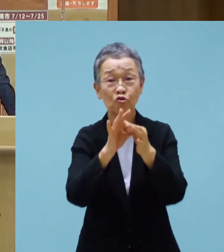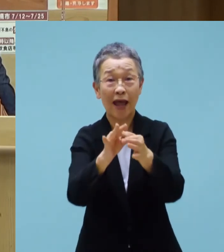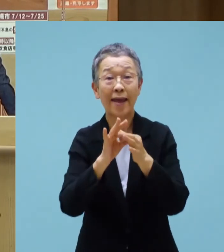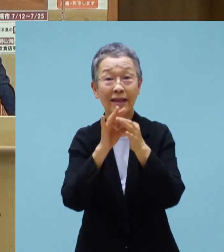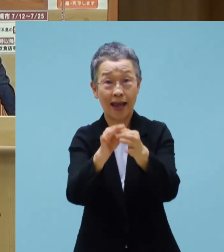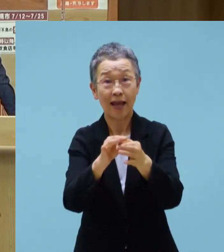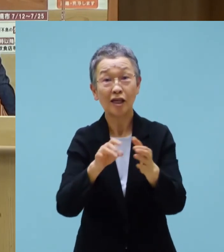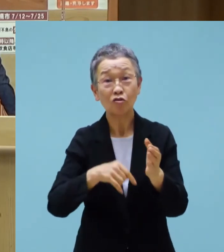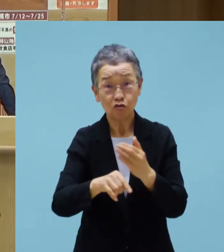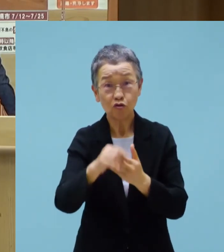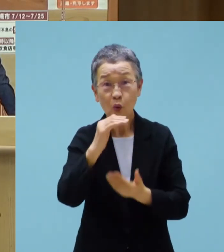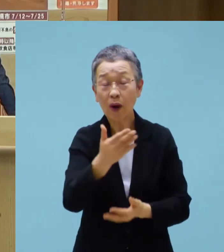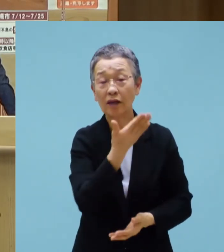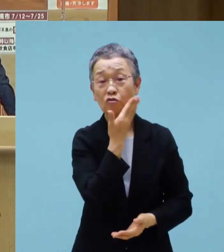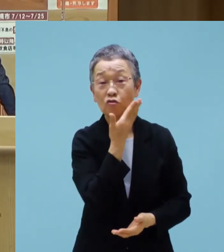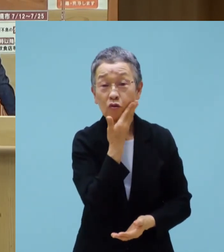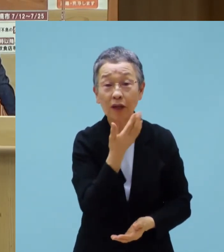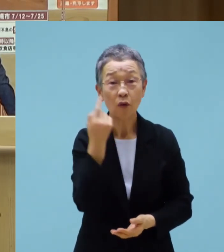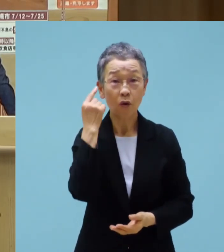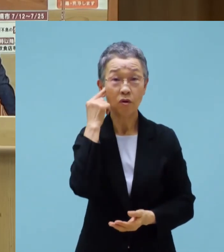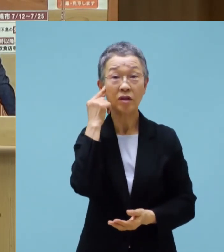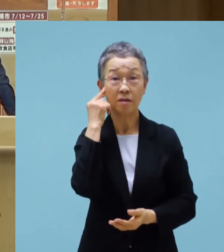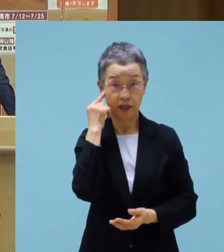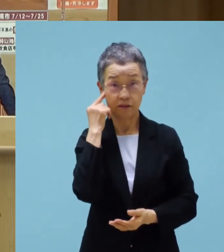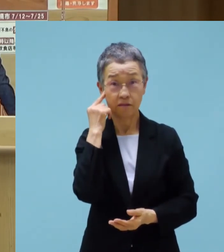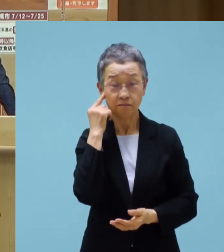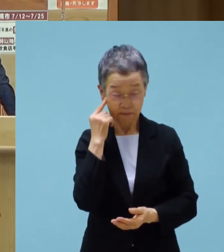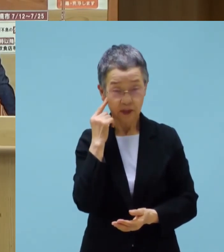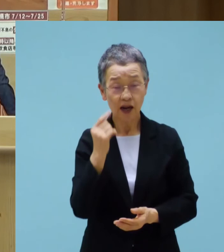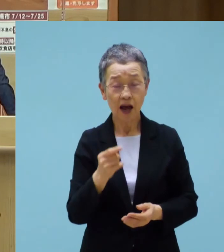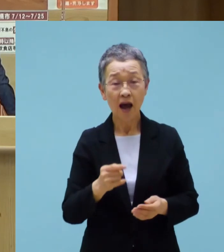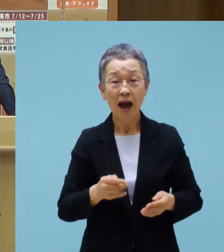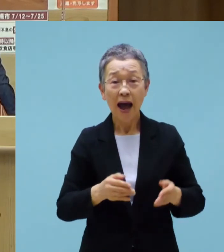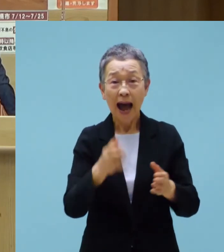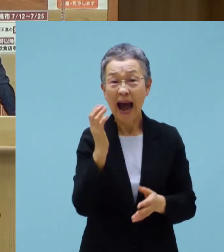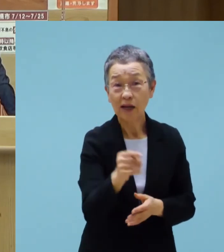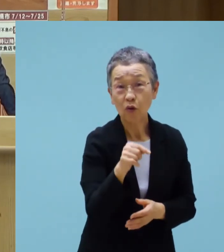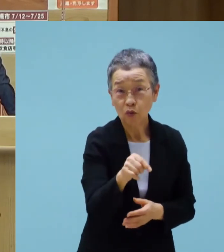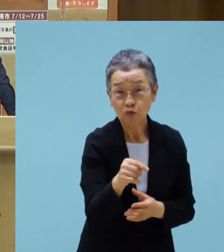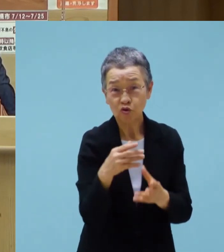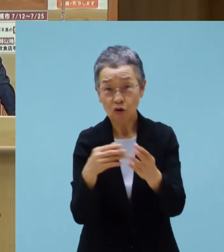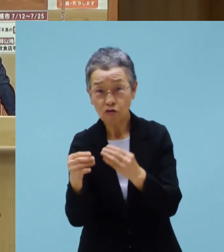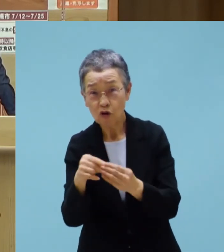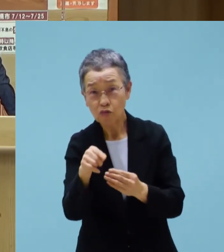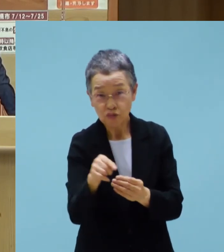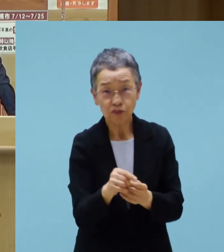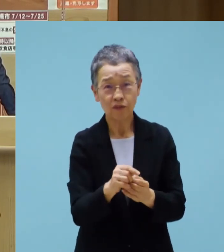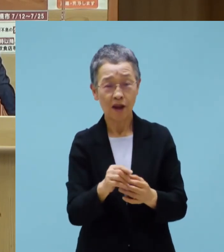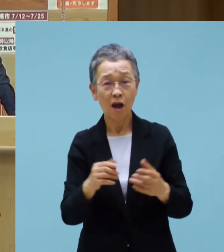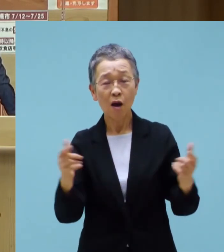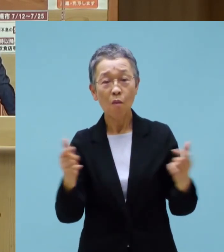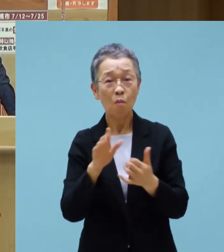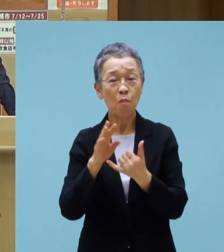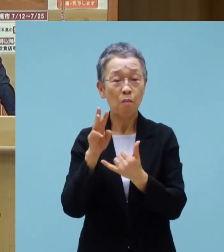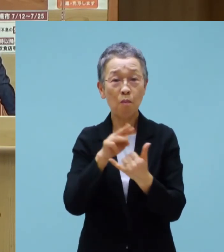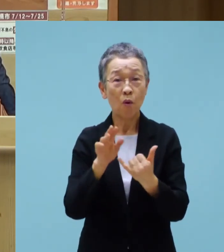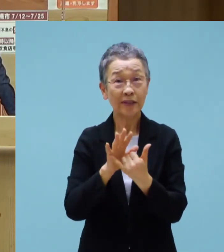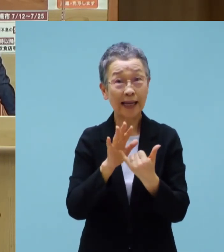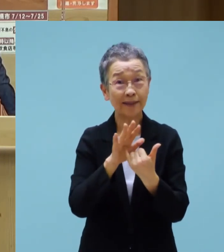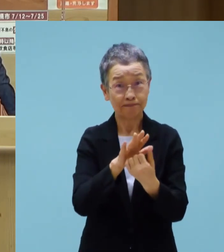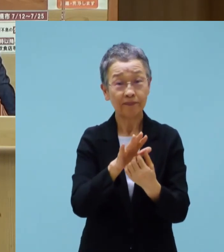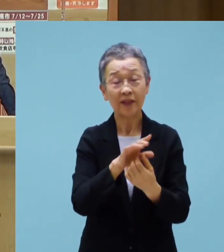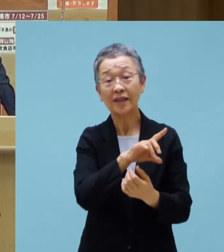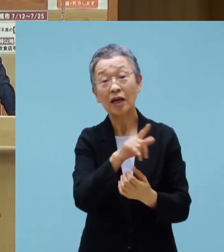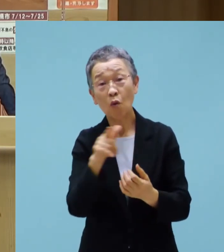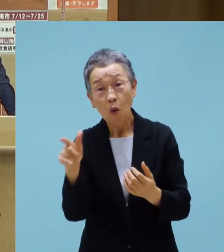このことが重要だと思っています。まあ、こういったハード、ソフト両面から総合的な防災減災、こういった対策をしっかり講